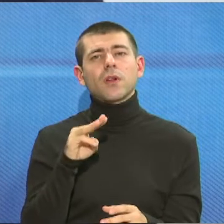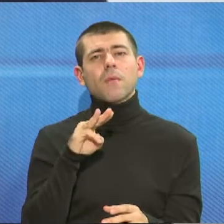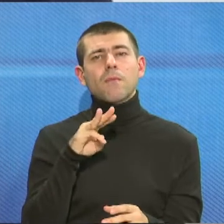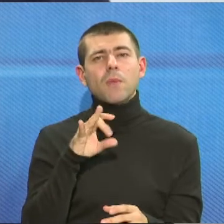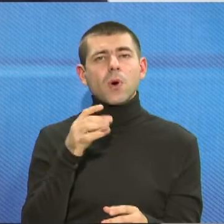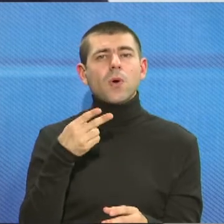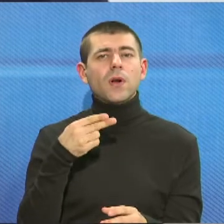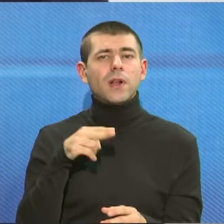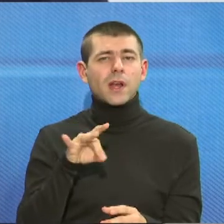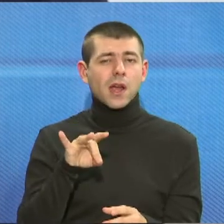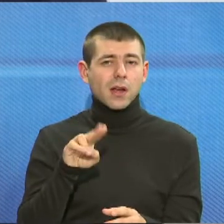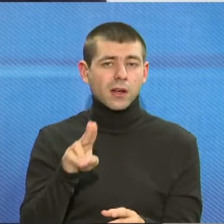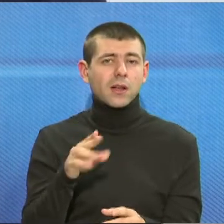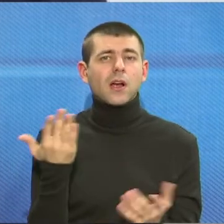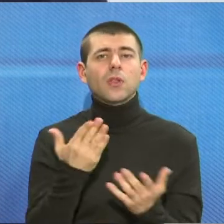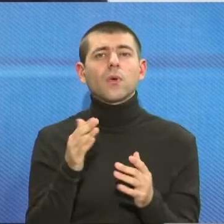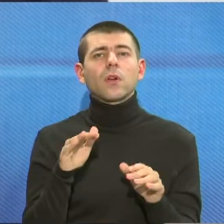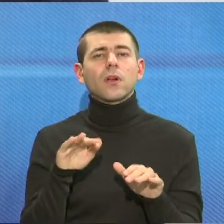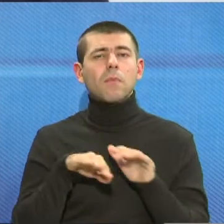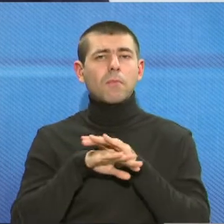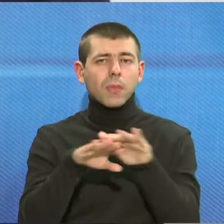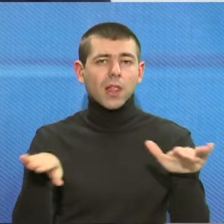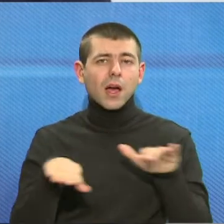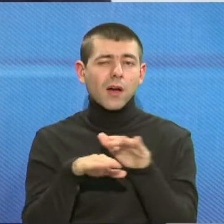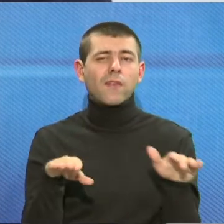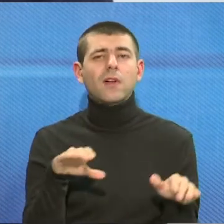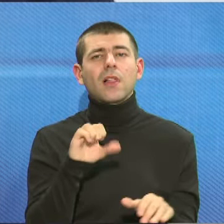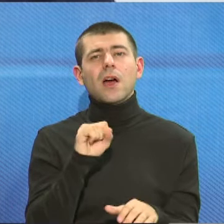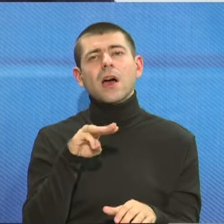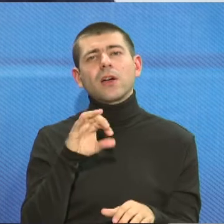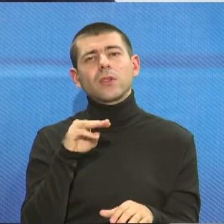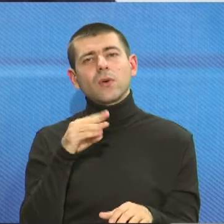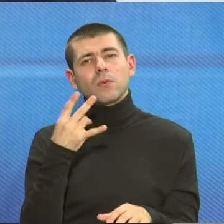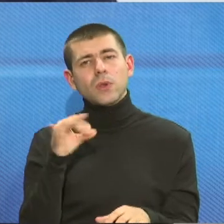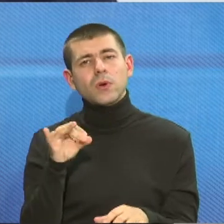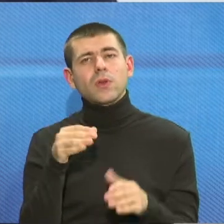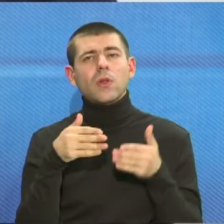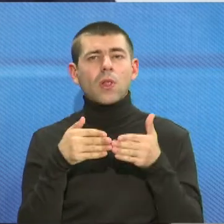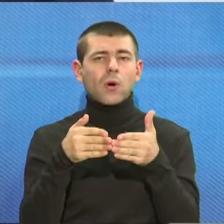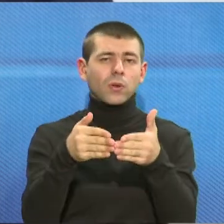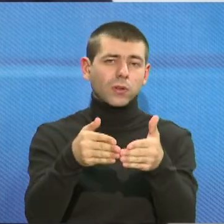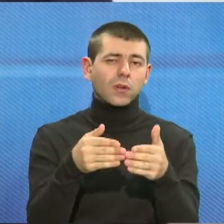які плавал на атамных падводных лодках, і сёння он